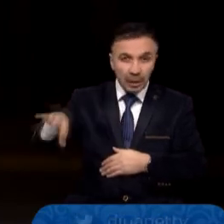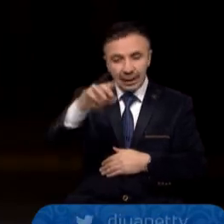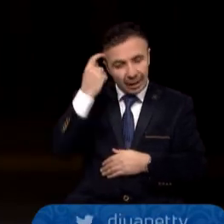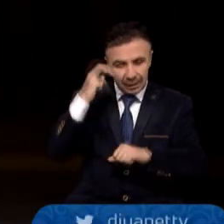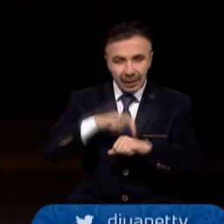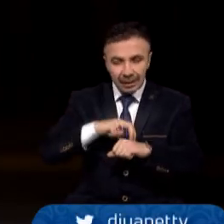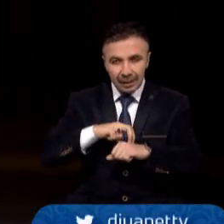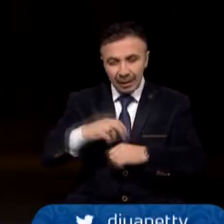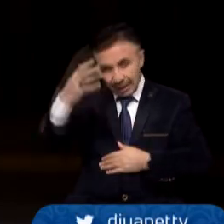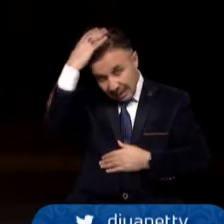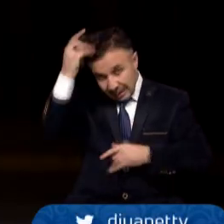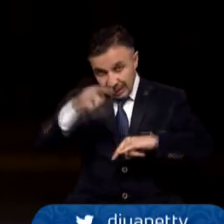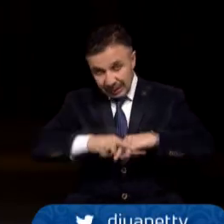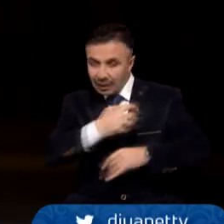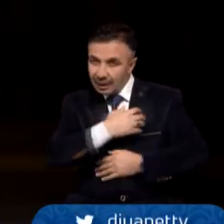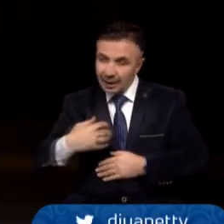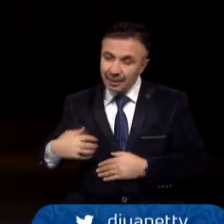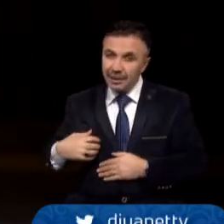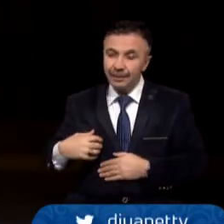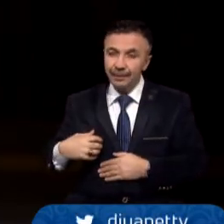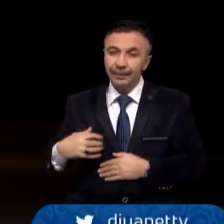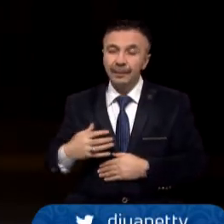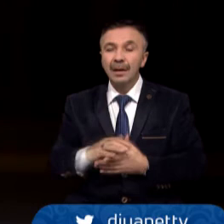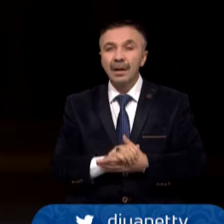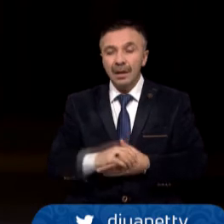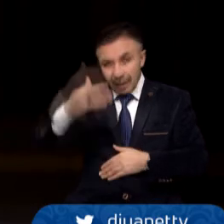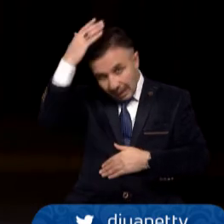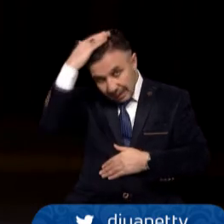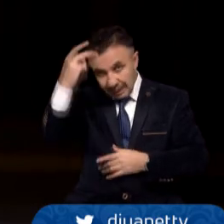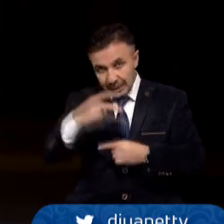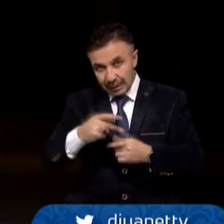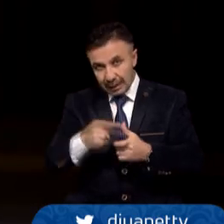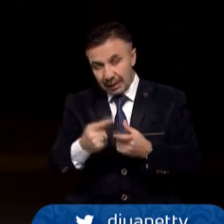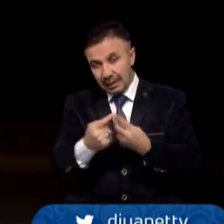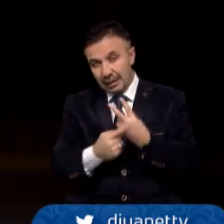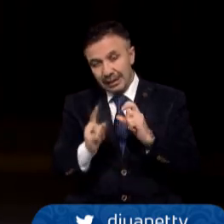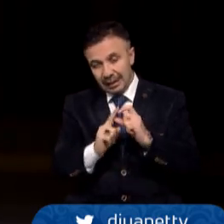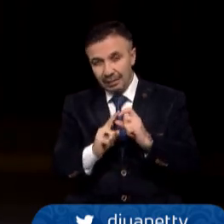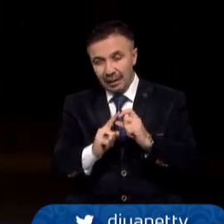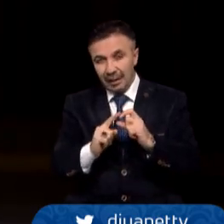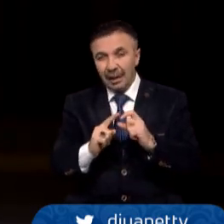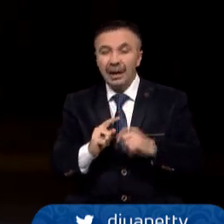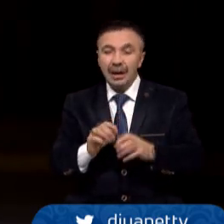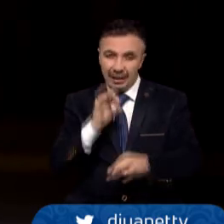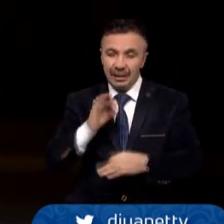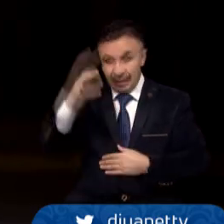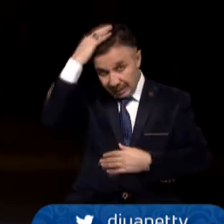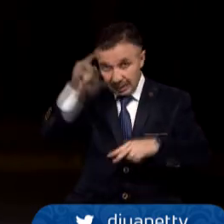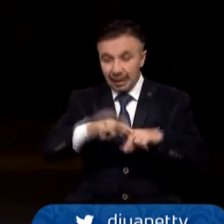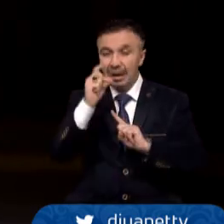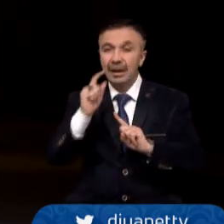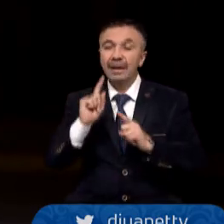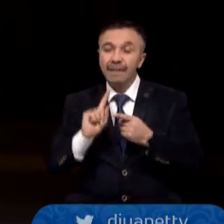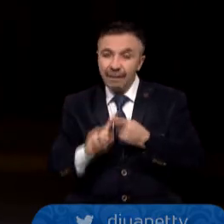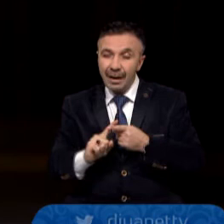Müslümanlar hatırlayın Hazreti Hatice annemiz Allah Hz Zeyd Bin Harise hazret-i